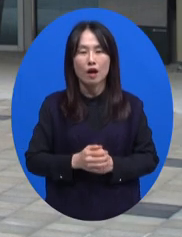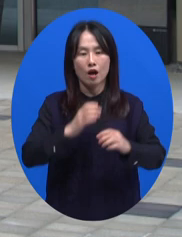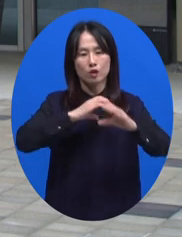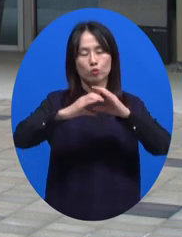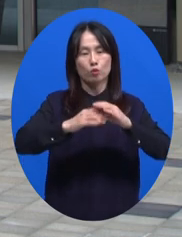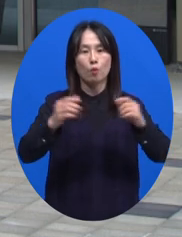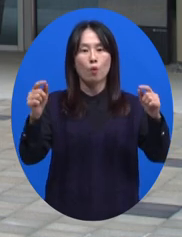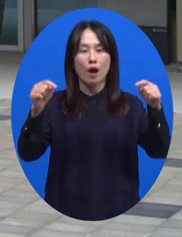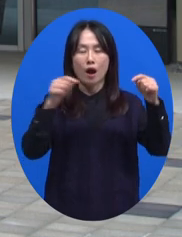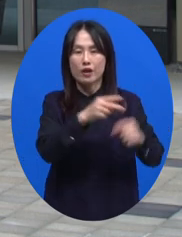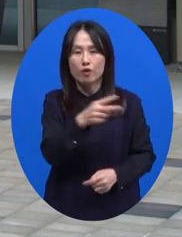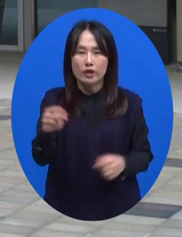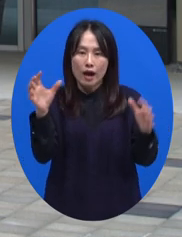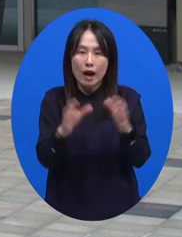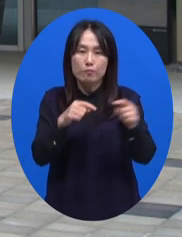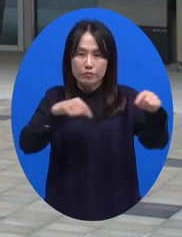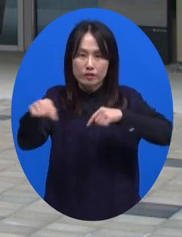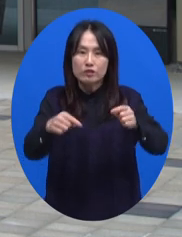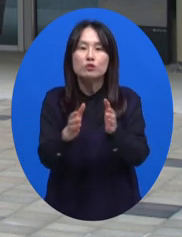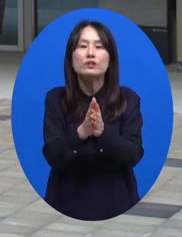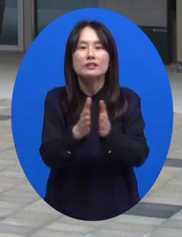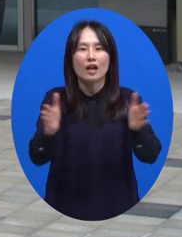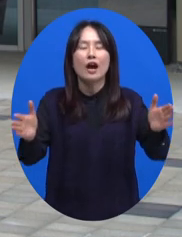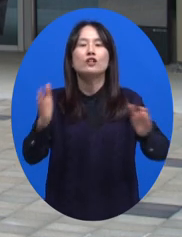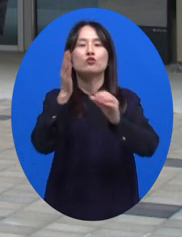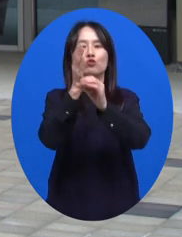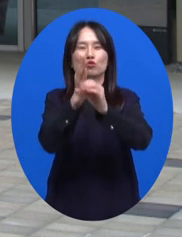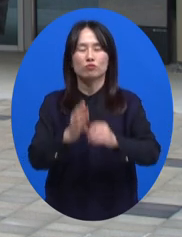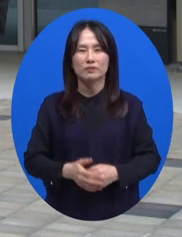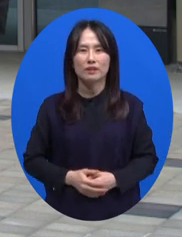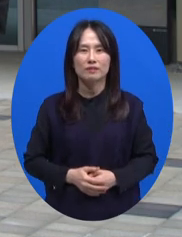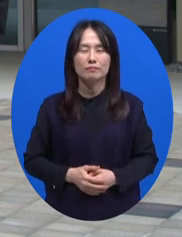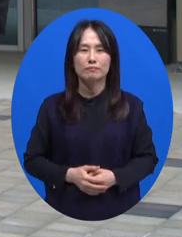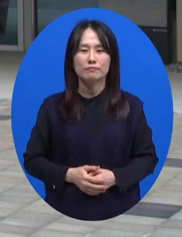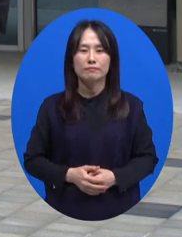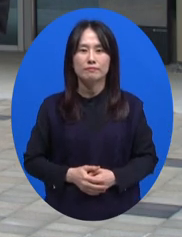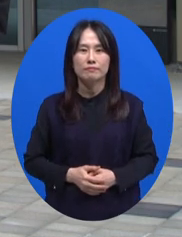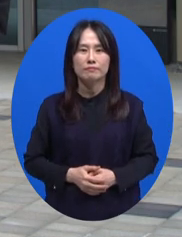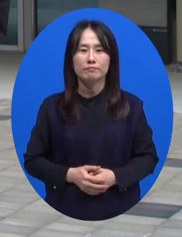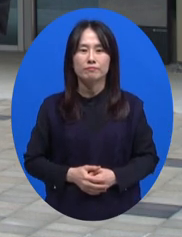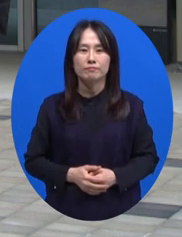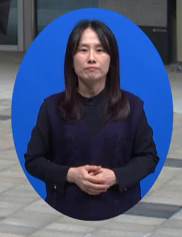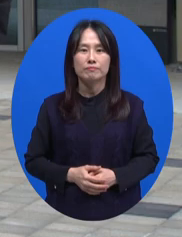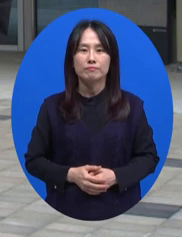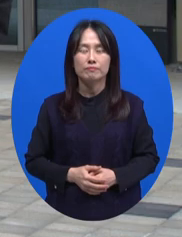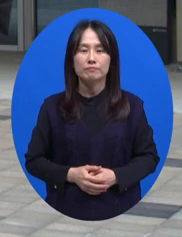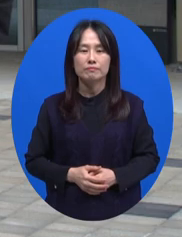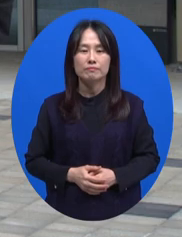소통과 협치를 방향타 삼아 본 궤도에 올라섰습니다. 경기 슈TV 최창순입니다.